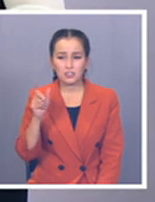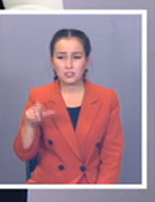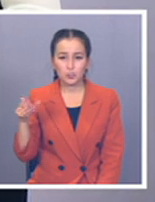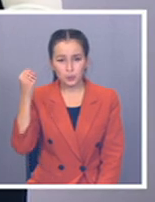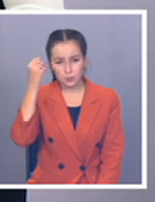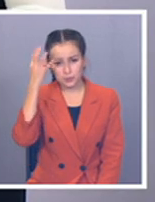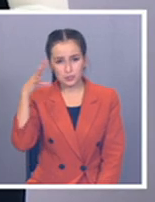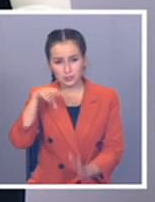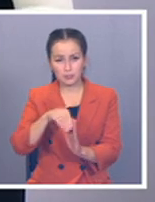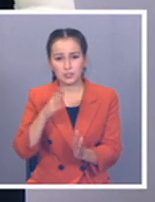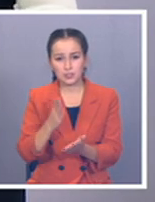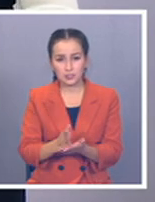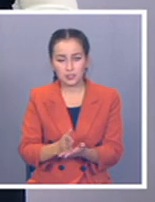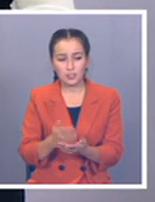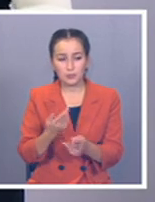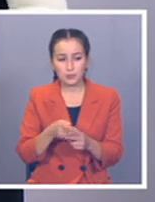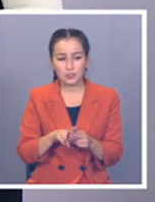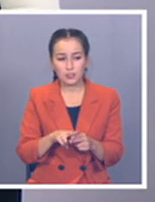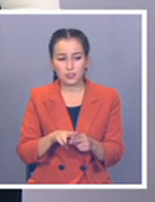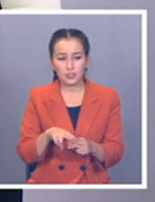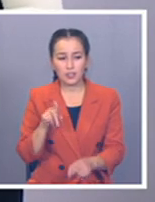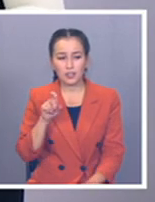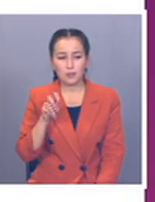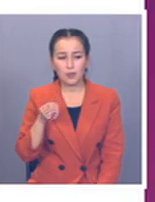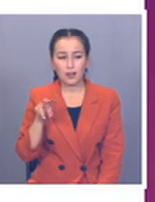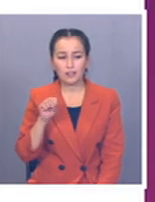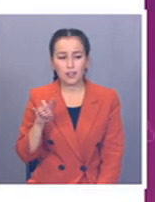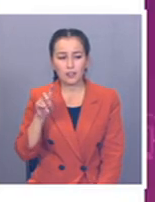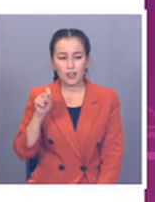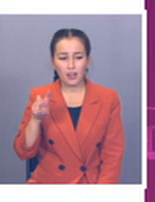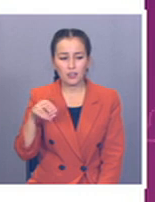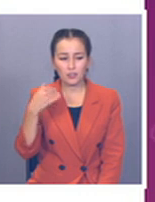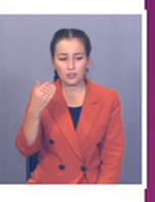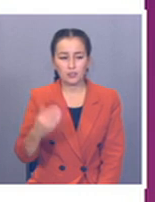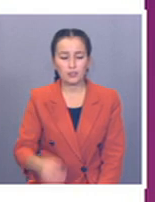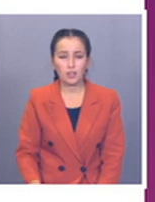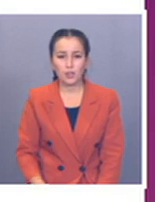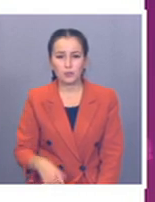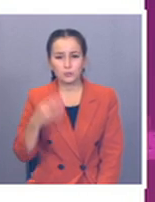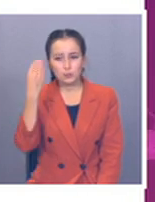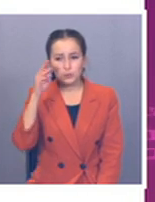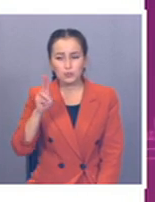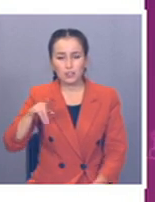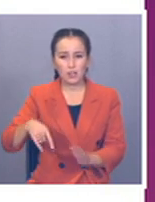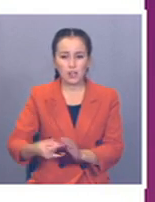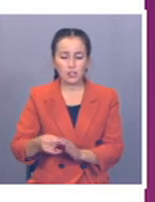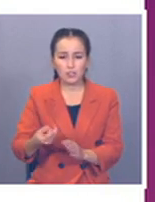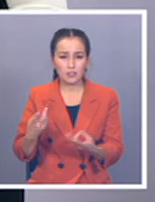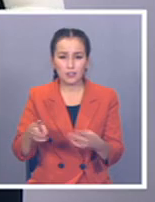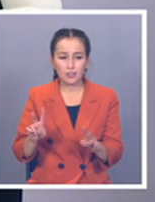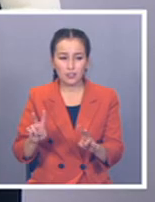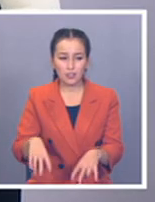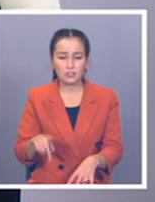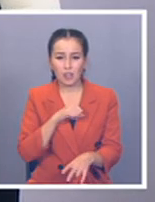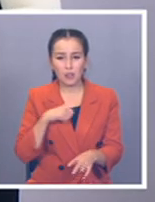болады. Бұл мадан ханға байланысты. Біреуге ор қазба, өзің түсесің.